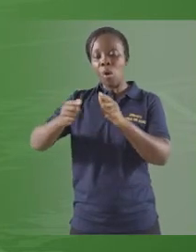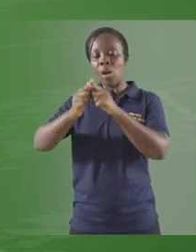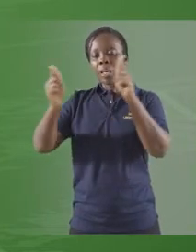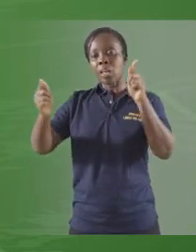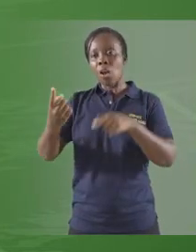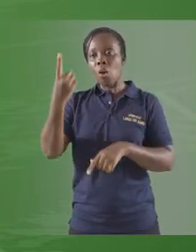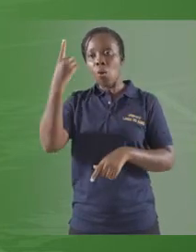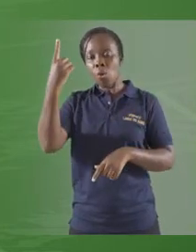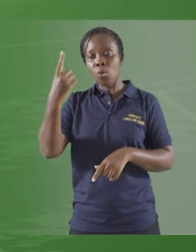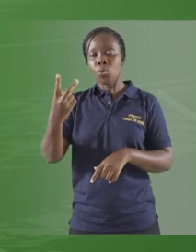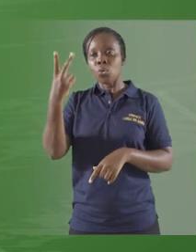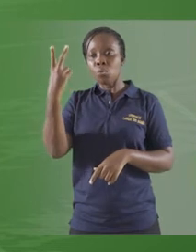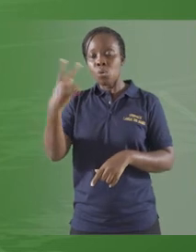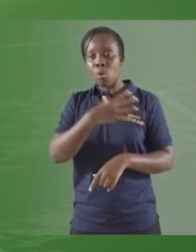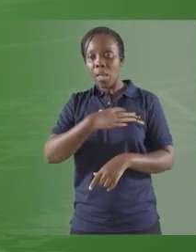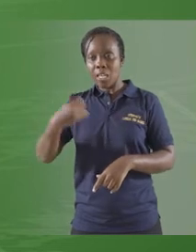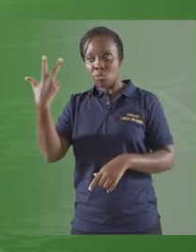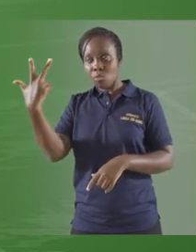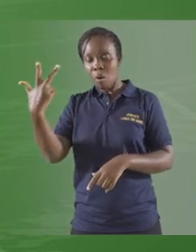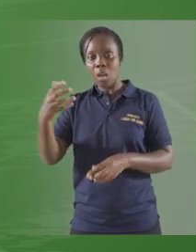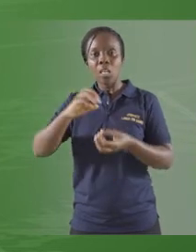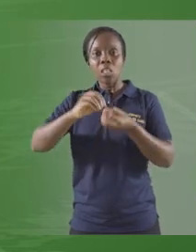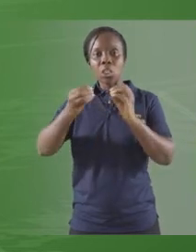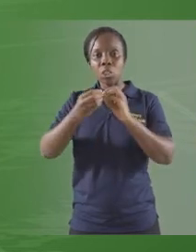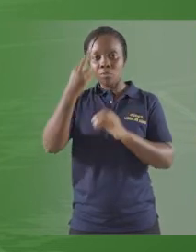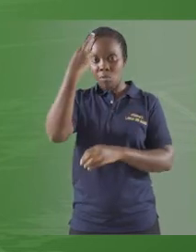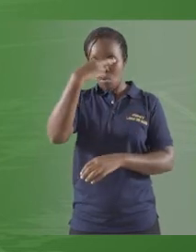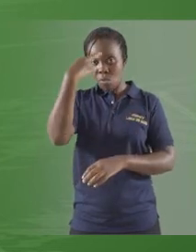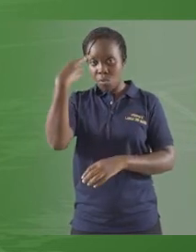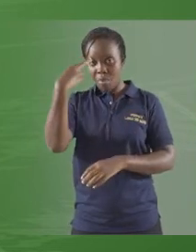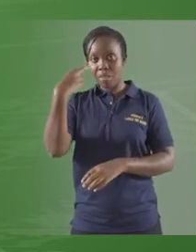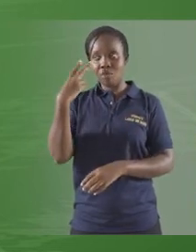et grand 3 en chiffres romains.